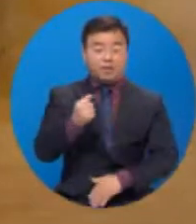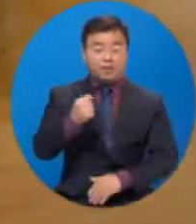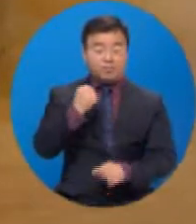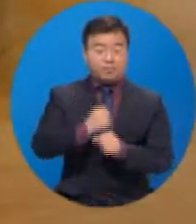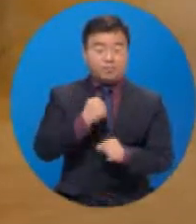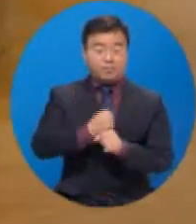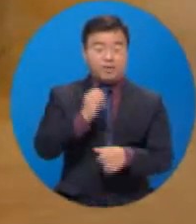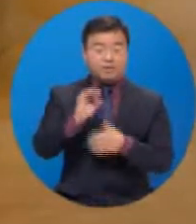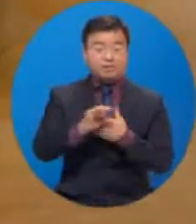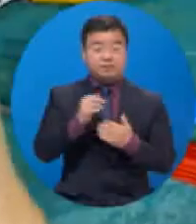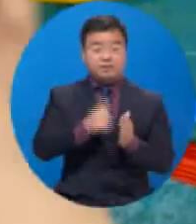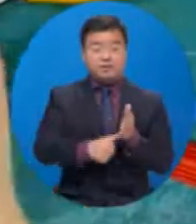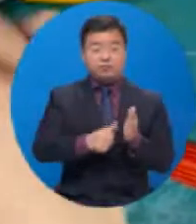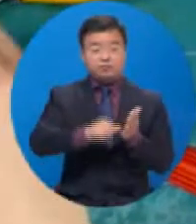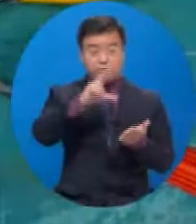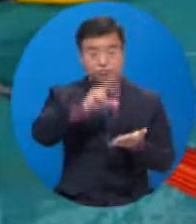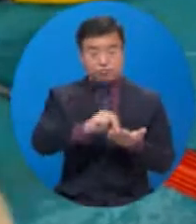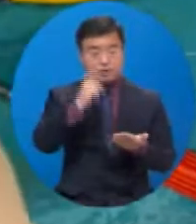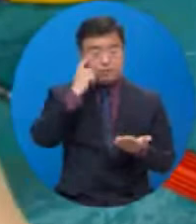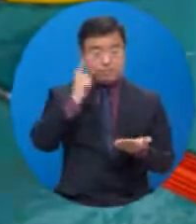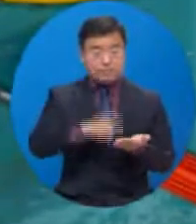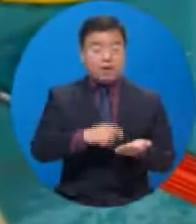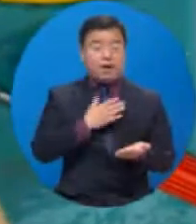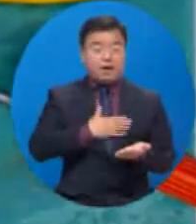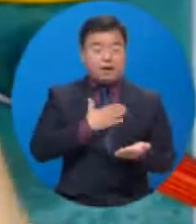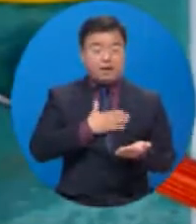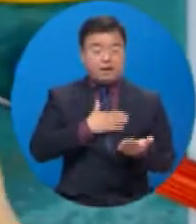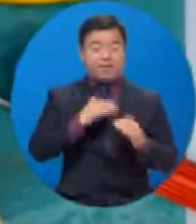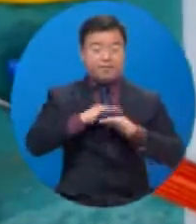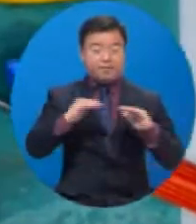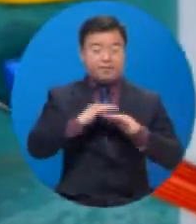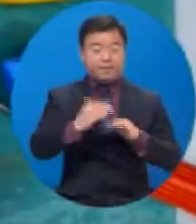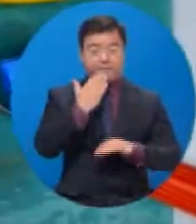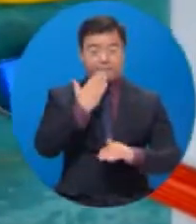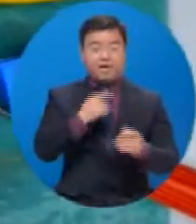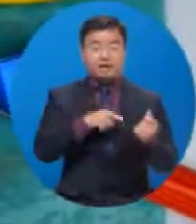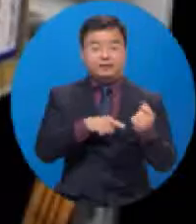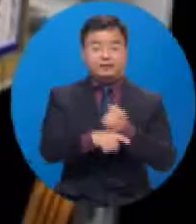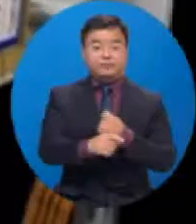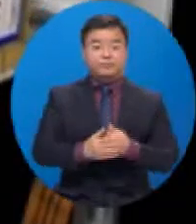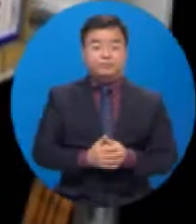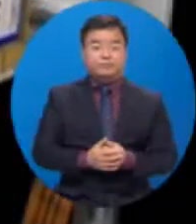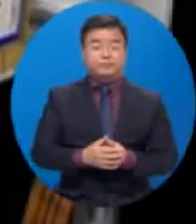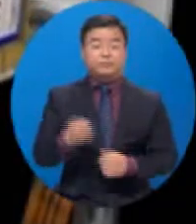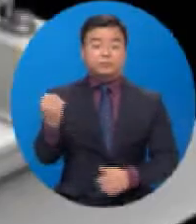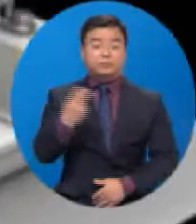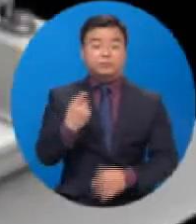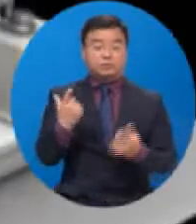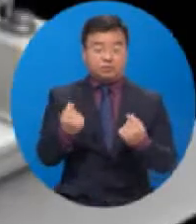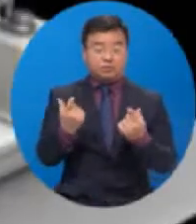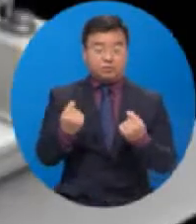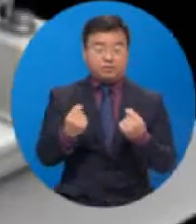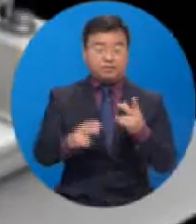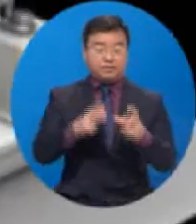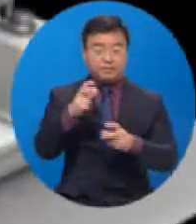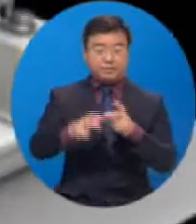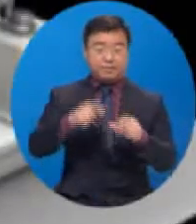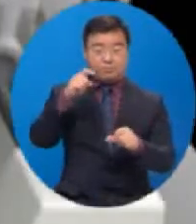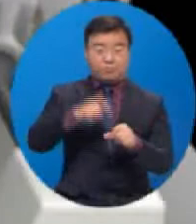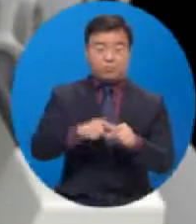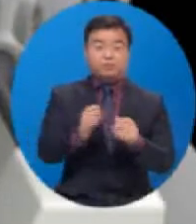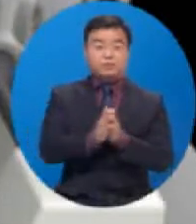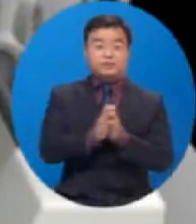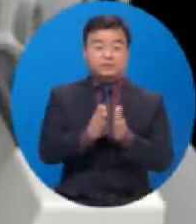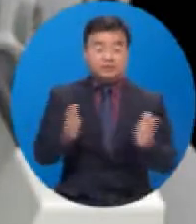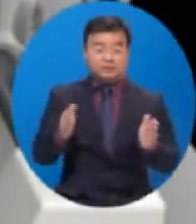만들면 상품의 문제점을 발견하고 보완할 수 있기 때문이죠. 또 이렇게 산업용으로 출발한 3D